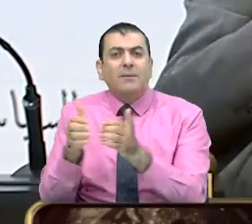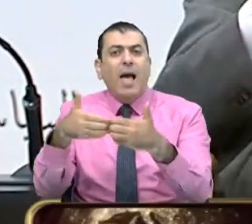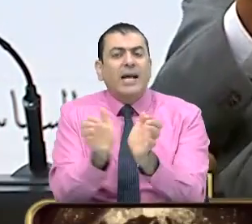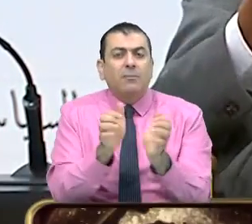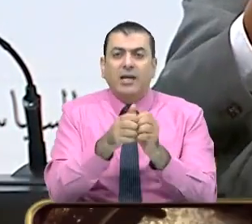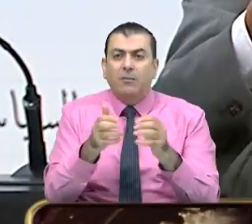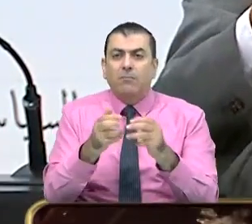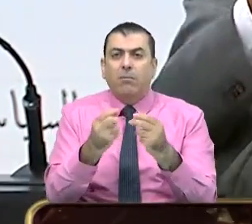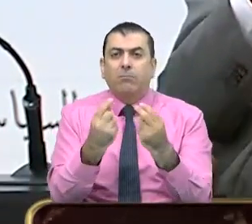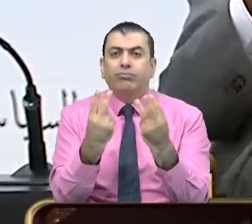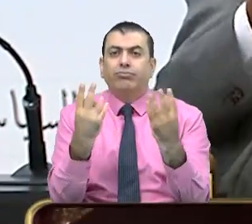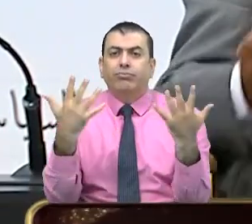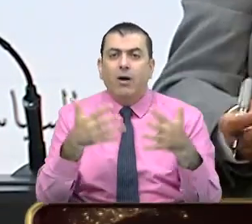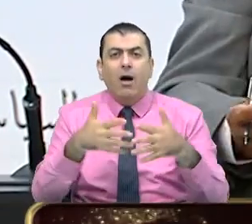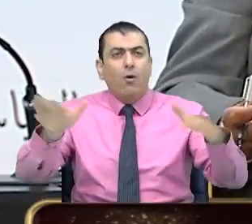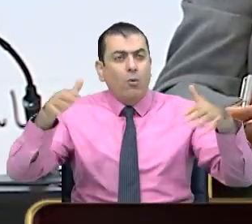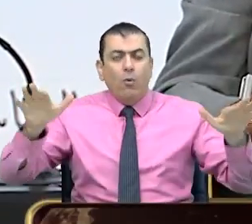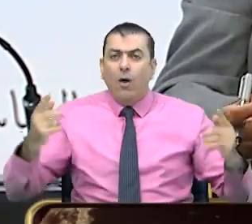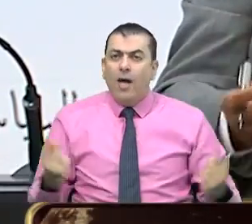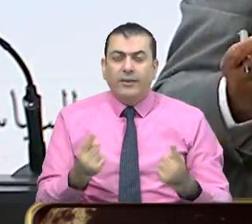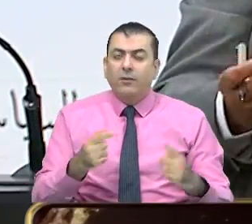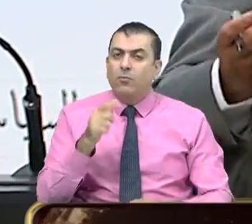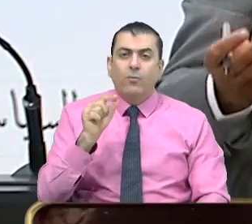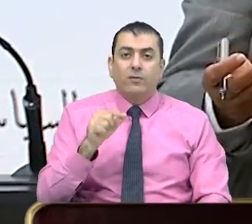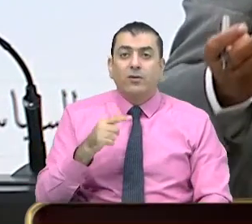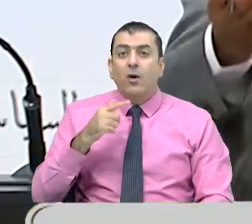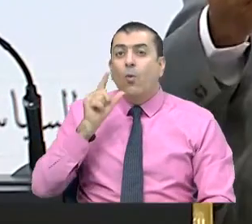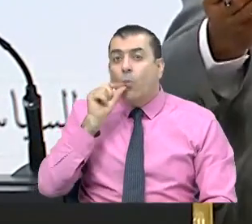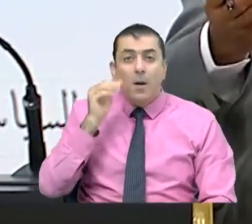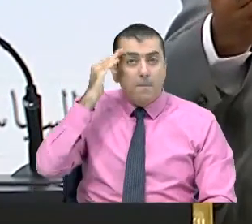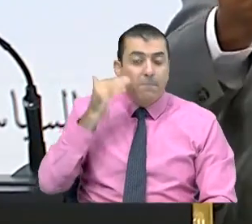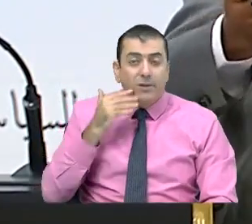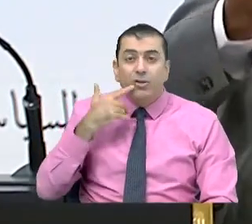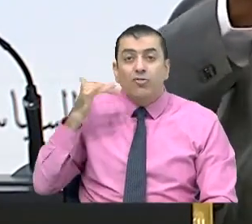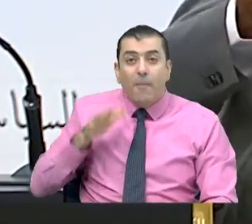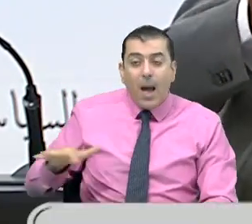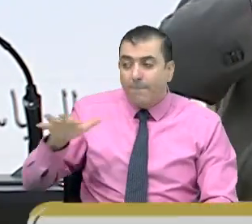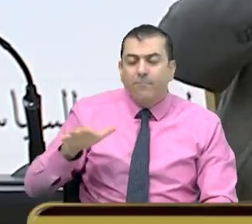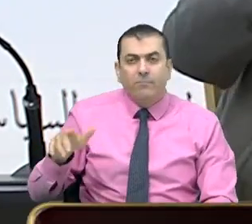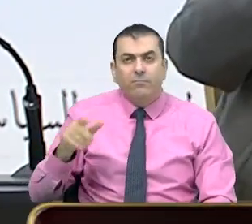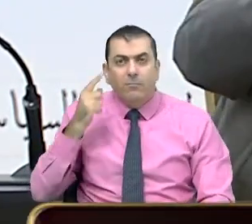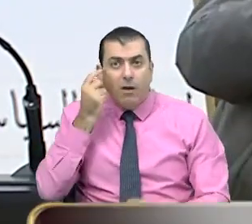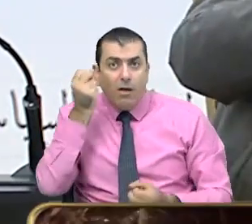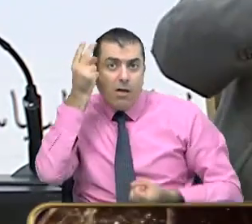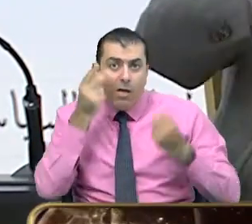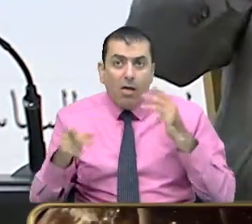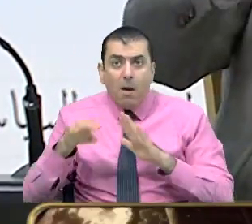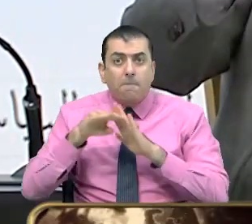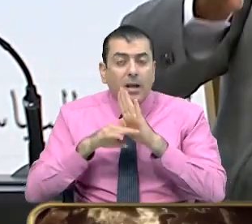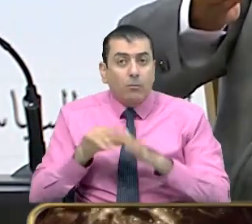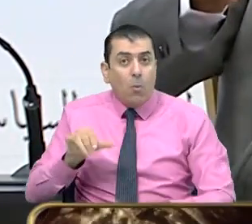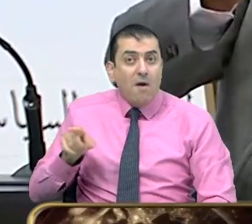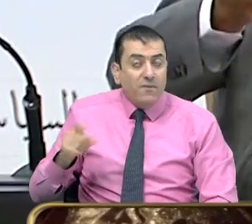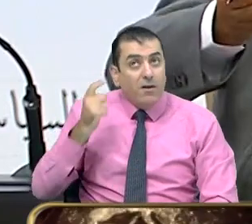وانا بعتقد انه كل شب وصبيه بعتقد انه قريب من برامج معينه